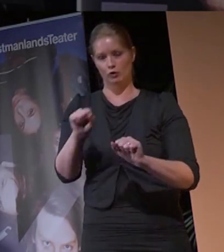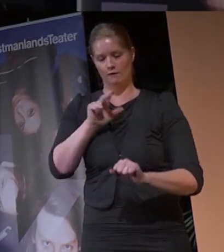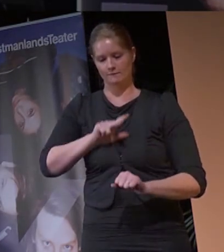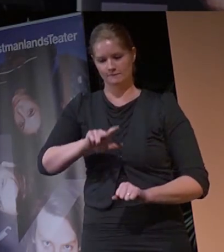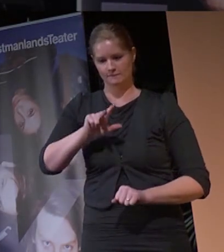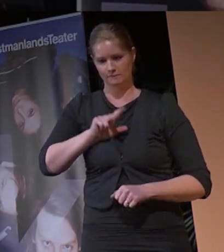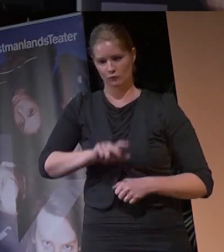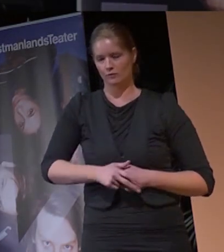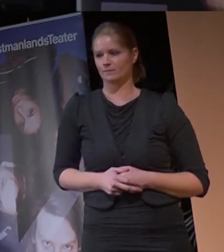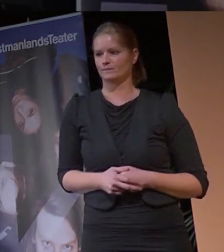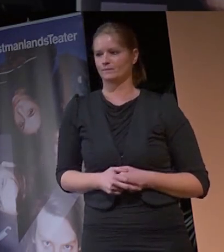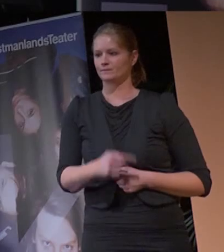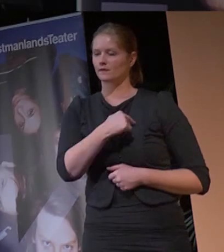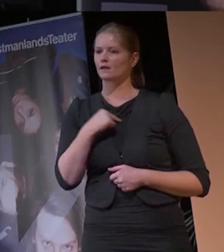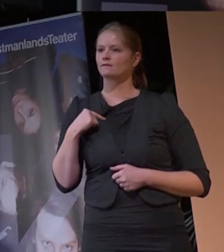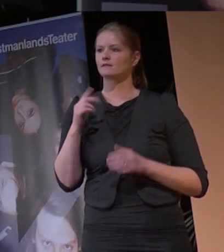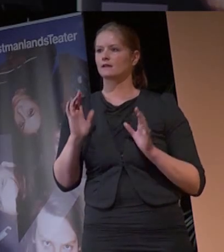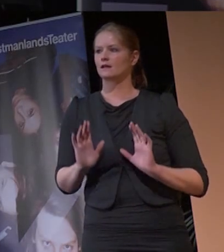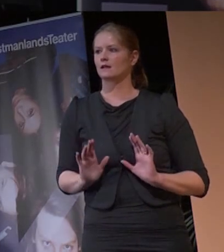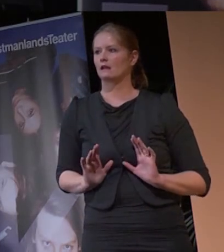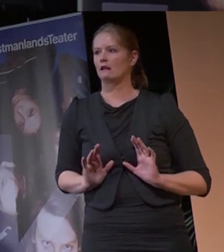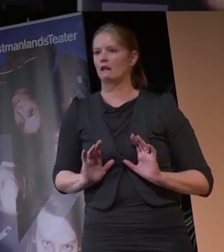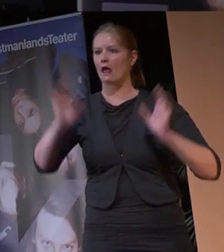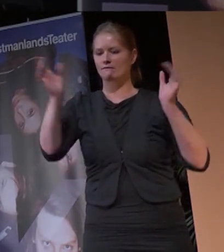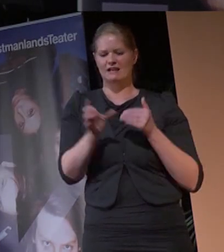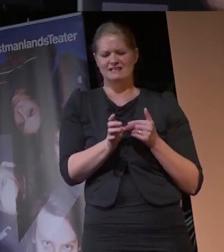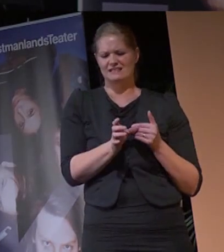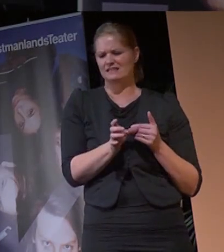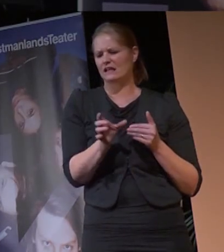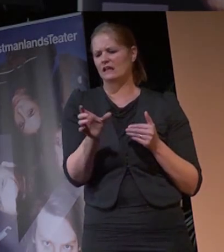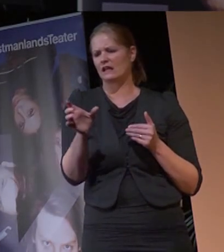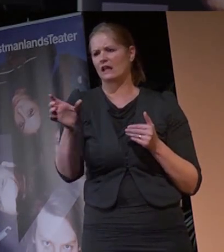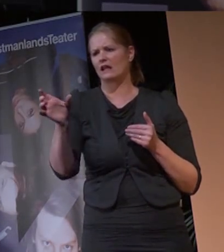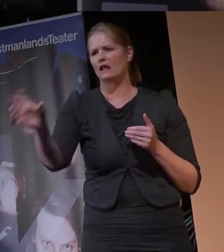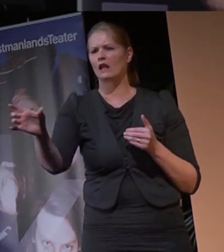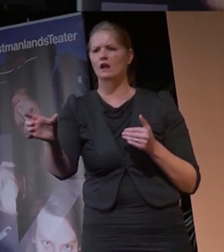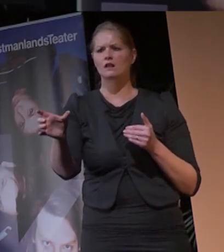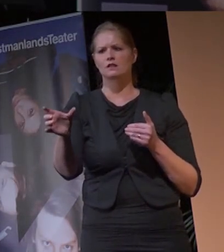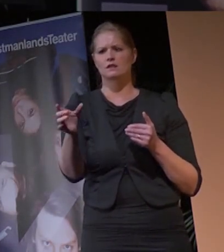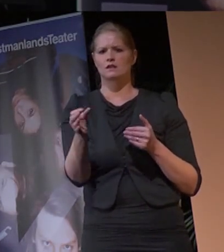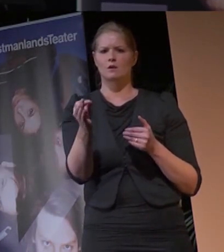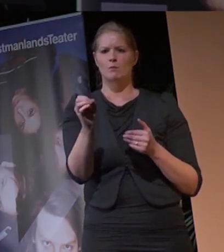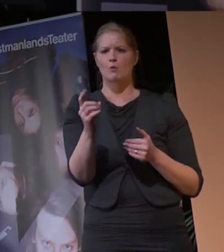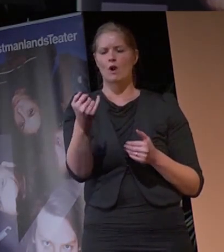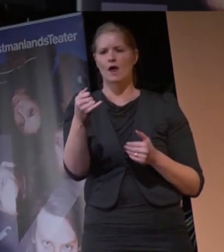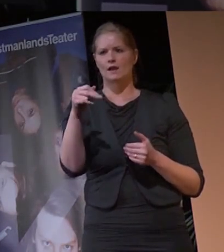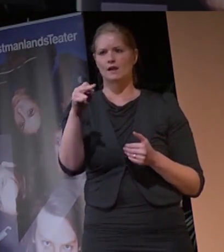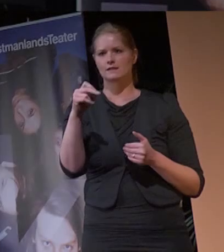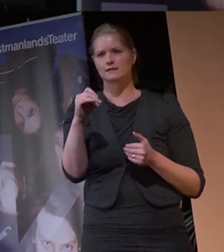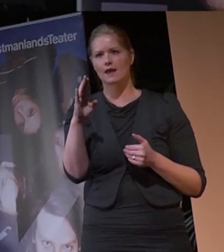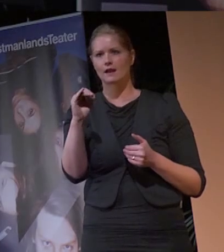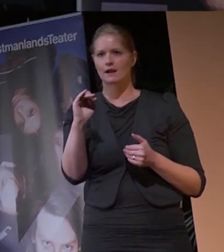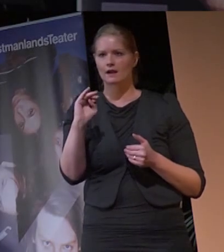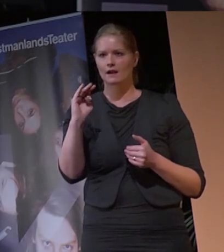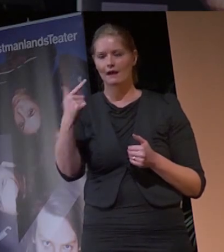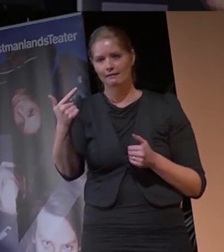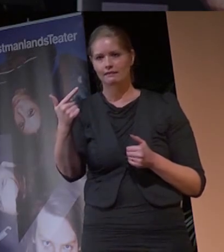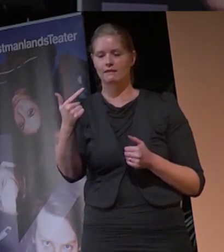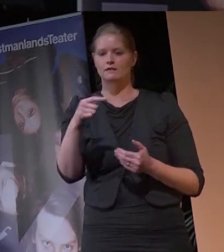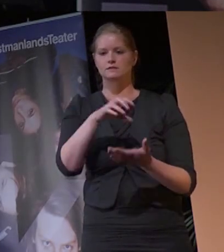Att vi lever i ett segregerat och polariserat samhälle idag. Det är någonting